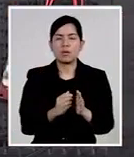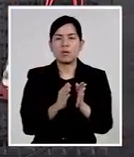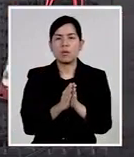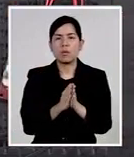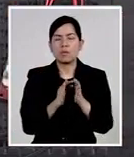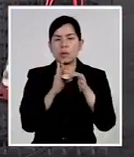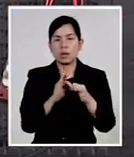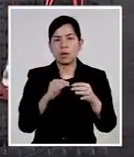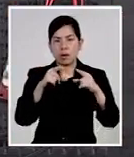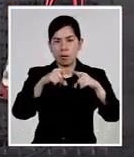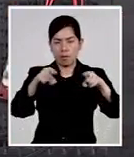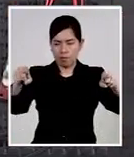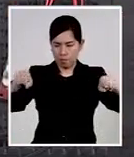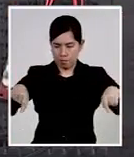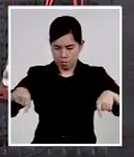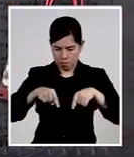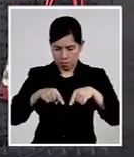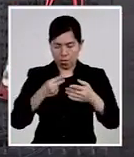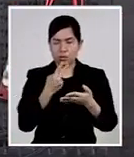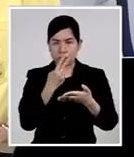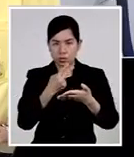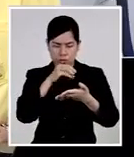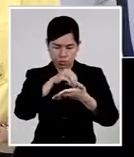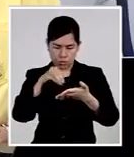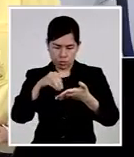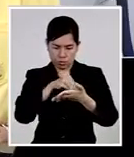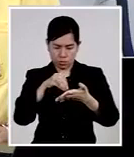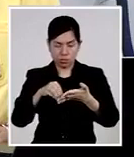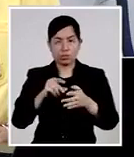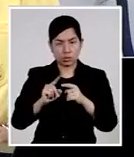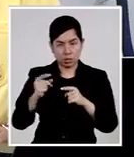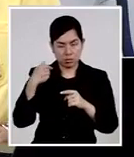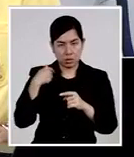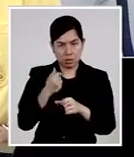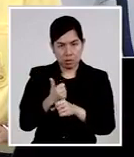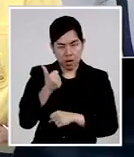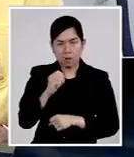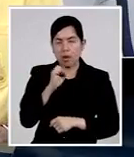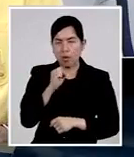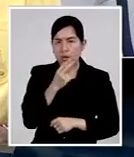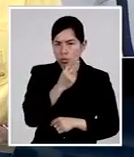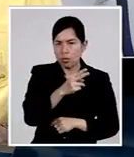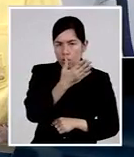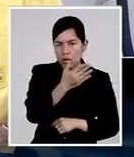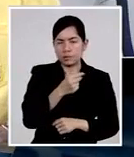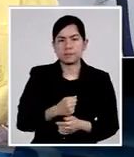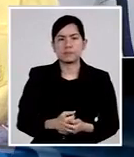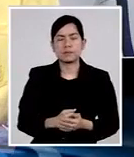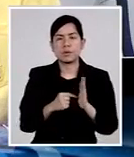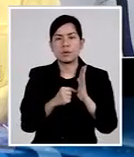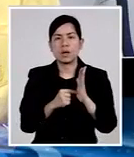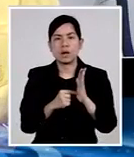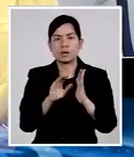ที่อยู่บนบอร์ดเนี่ยเราลองเทสดูก่อนว่ามันเป็นจริงตามนั้นหรือไม่นะครับอย่างเช่นเจ้าตัวส